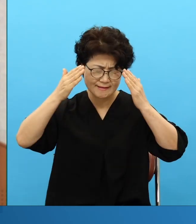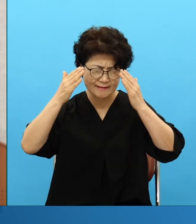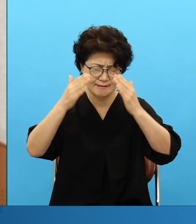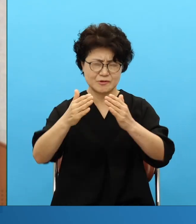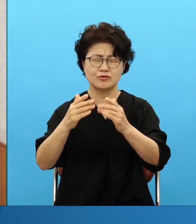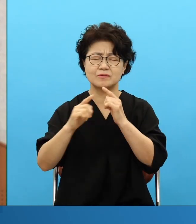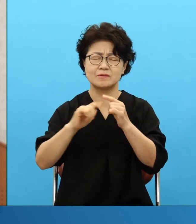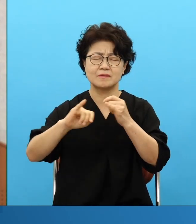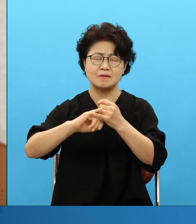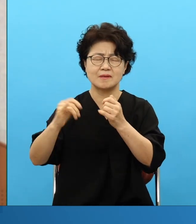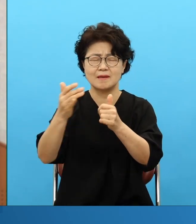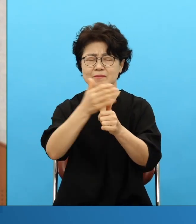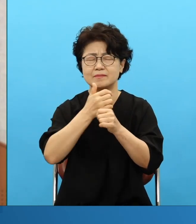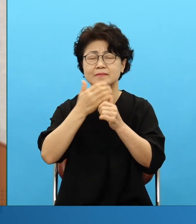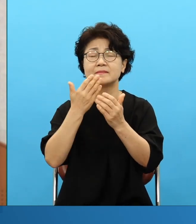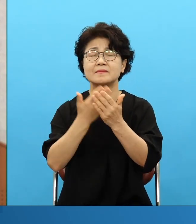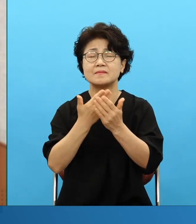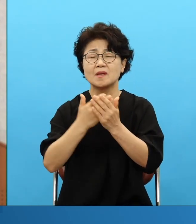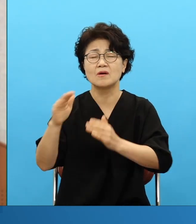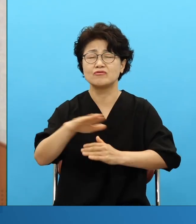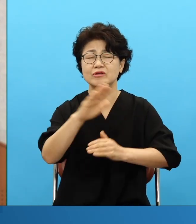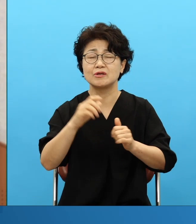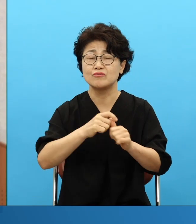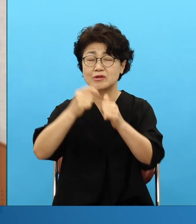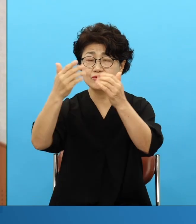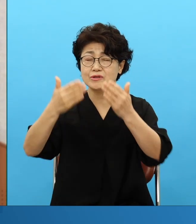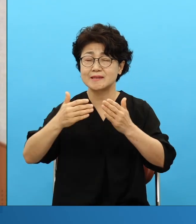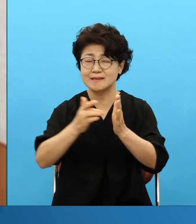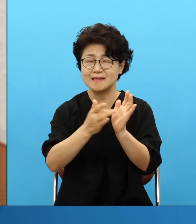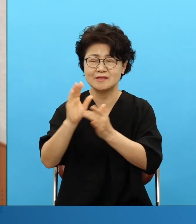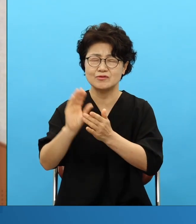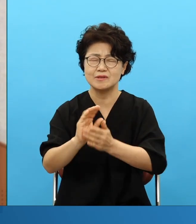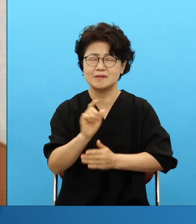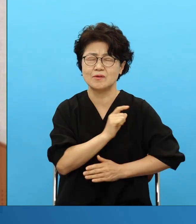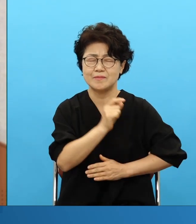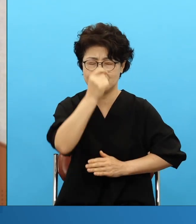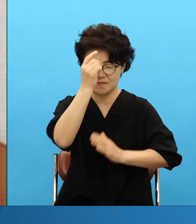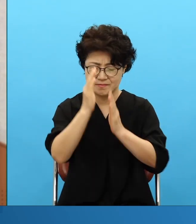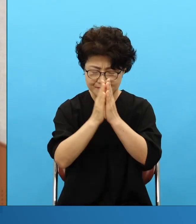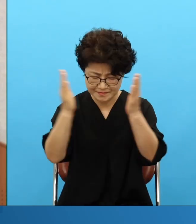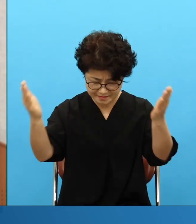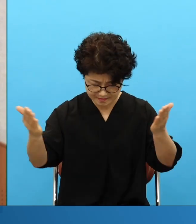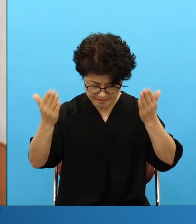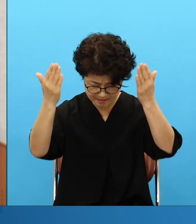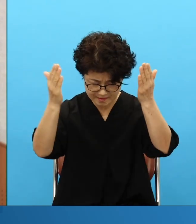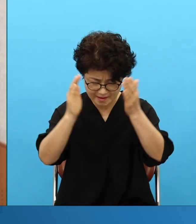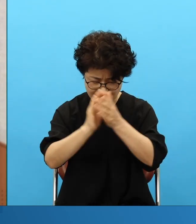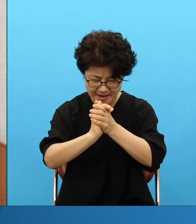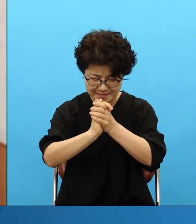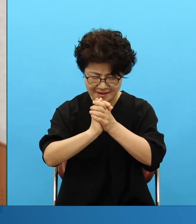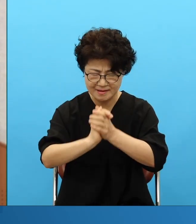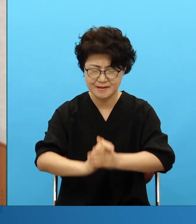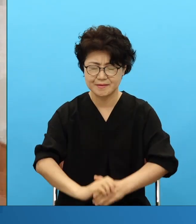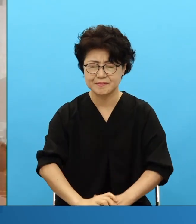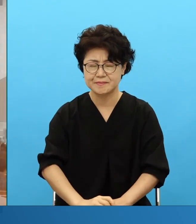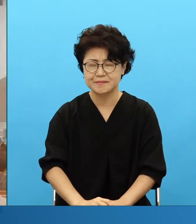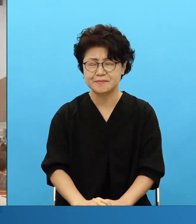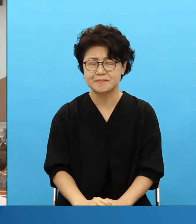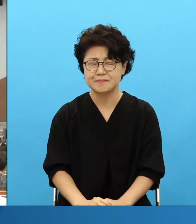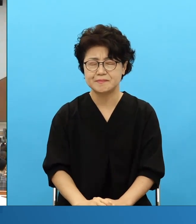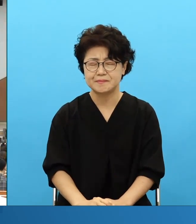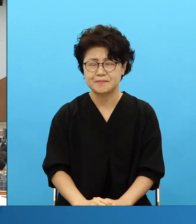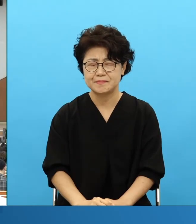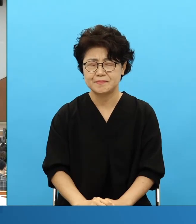잡게 하옵소서. 우리를 구원하신 예수 그리스도 이름으로 기도드립니다. 아멘.